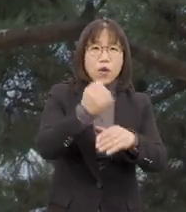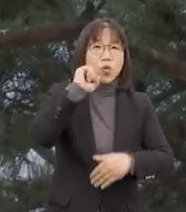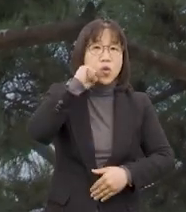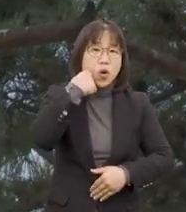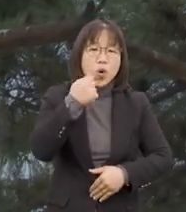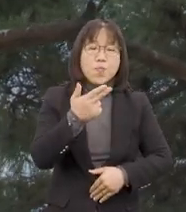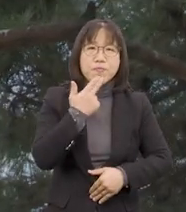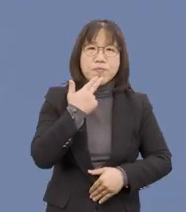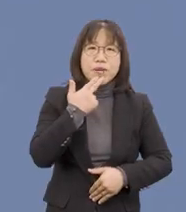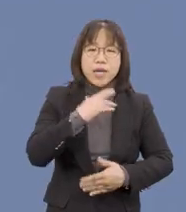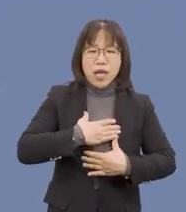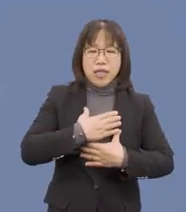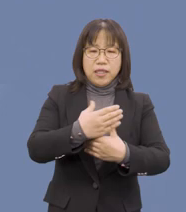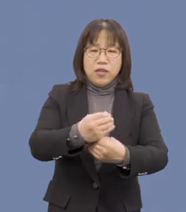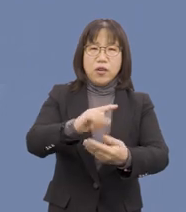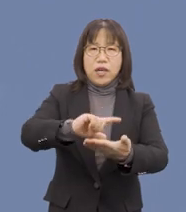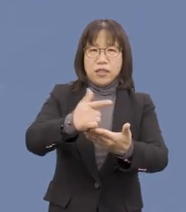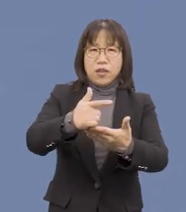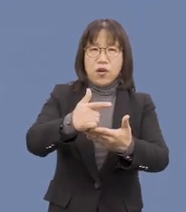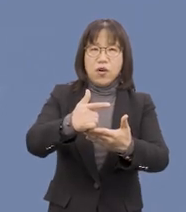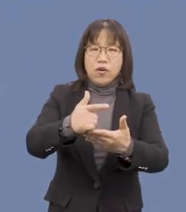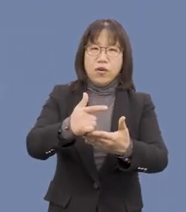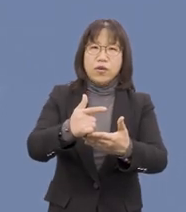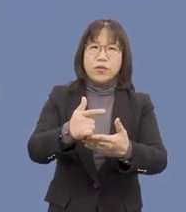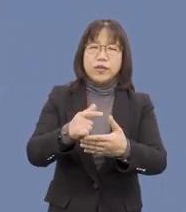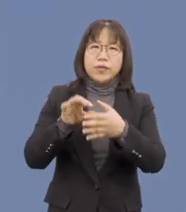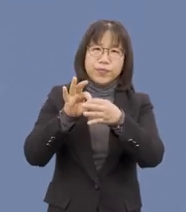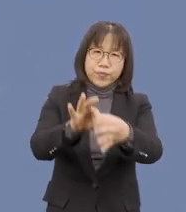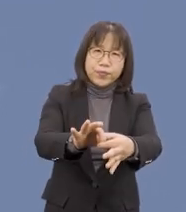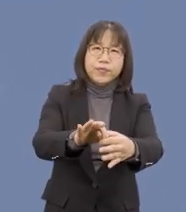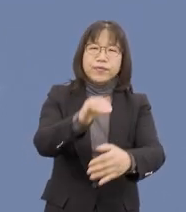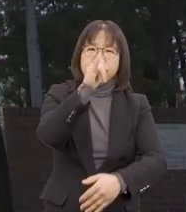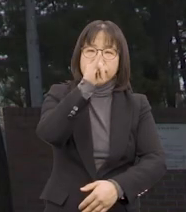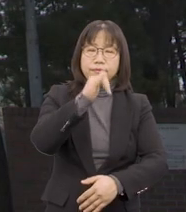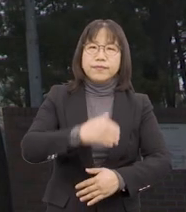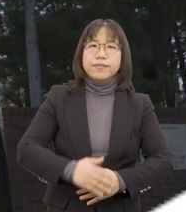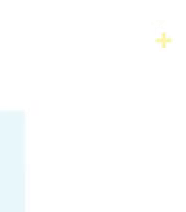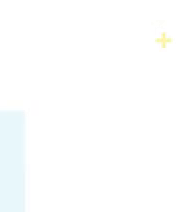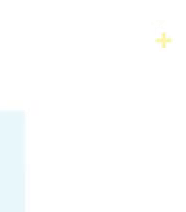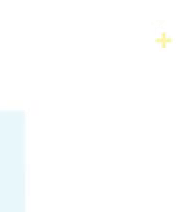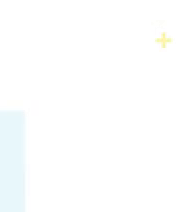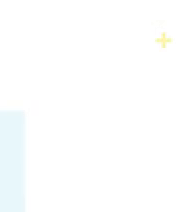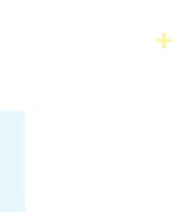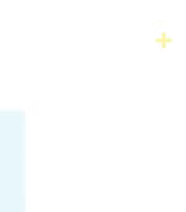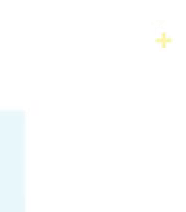확충을 병행해 사건 사고 없는 안전한 강서 를 만들어가고 있습니다